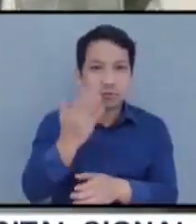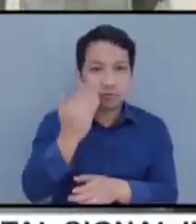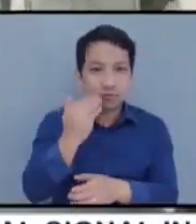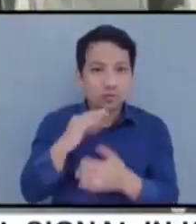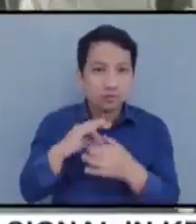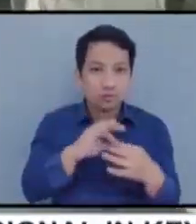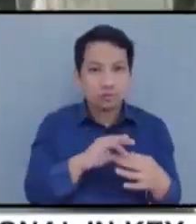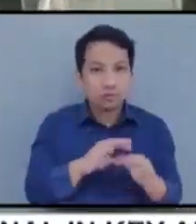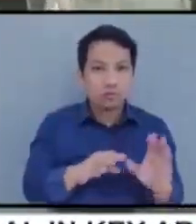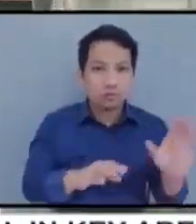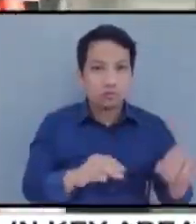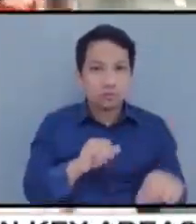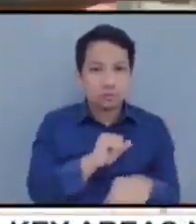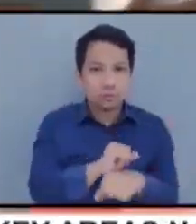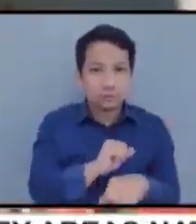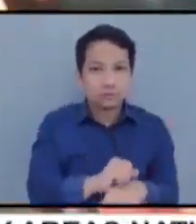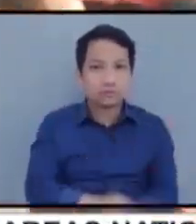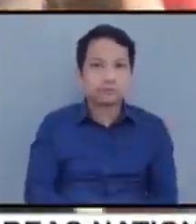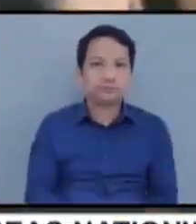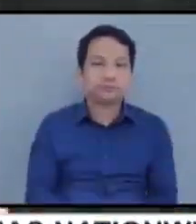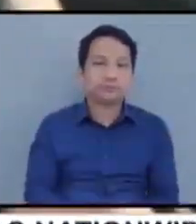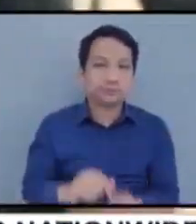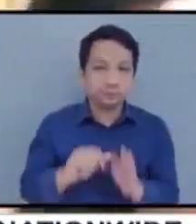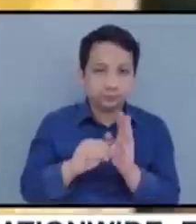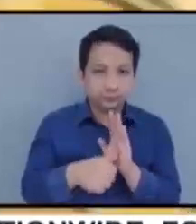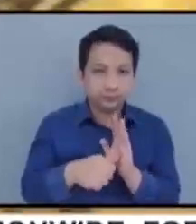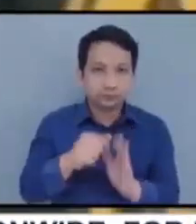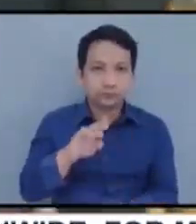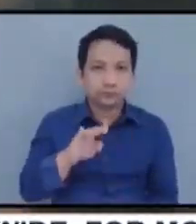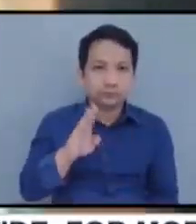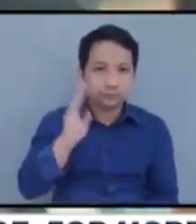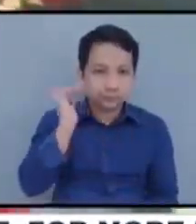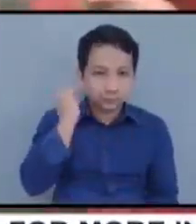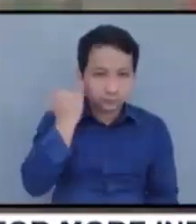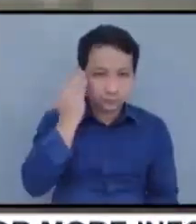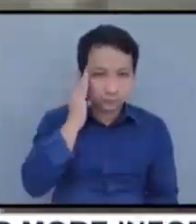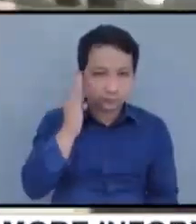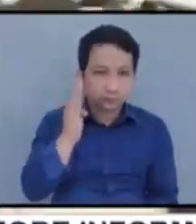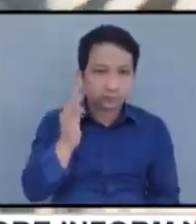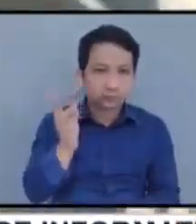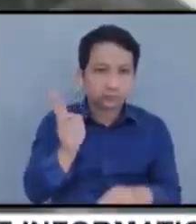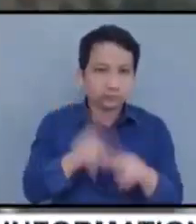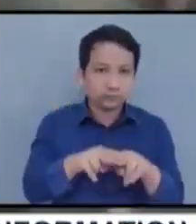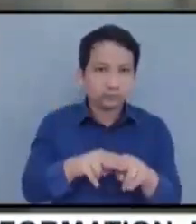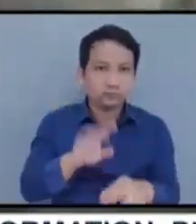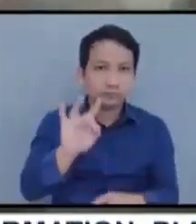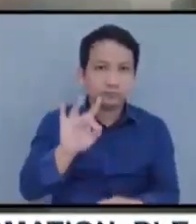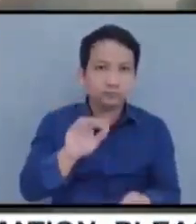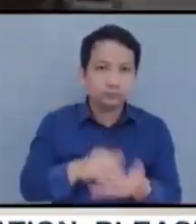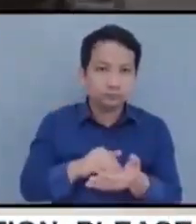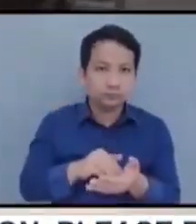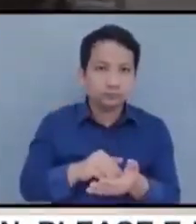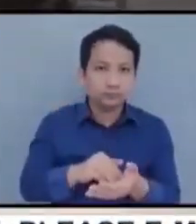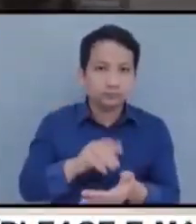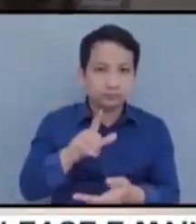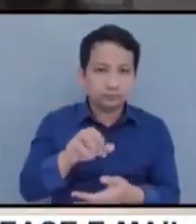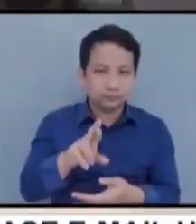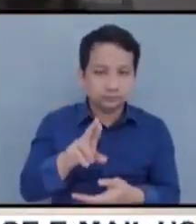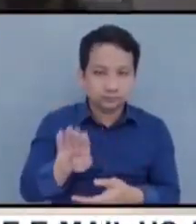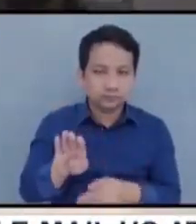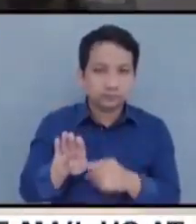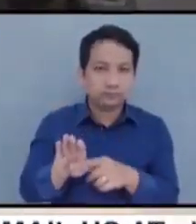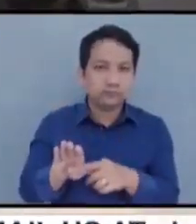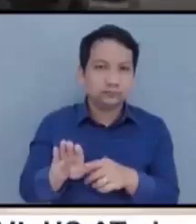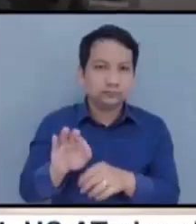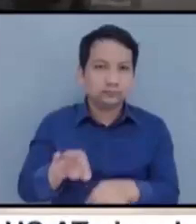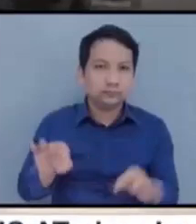kanilang kabuhayan. Binigyang diin ni Bautista na ang kamakailang pagdagdag ng 8,000 slots ng LTFRB ay para sa mga